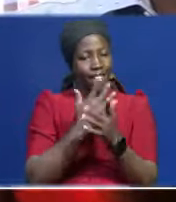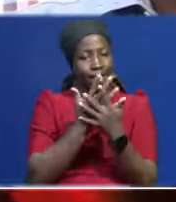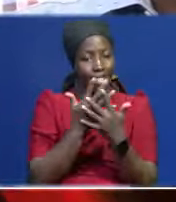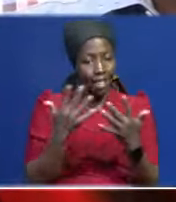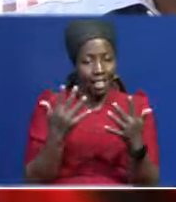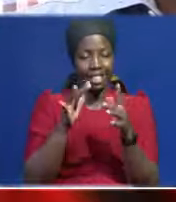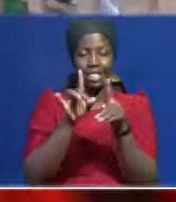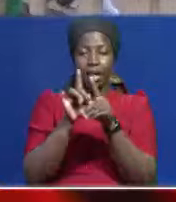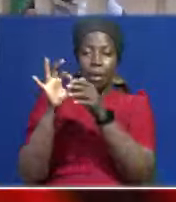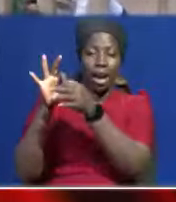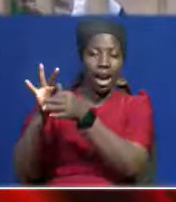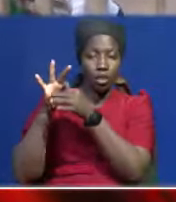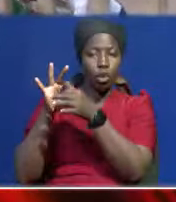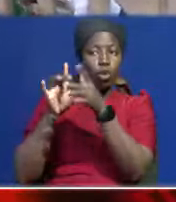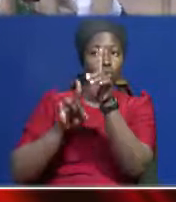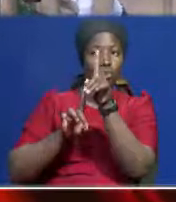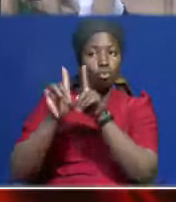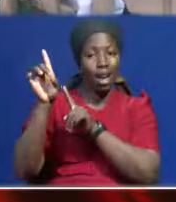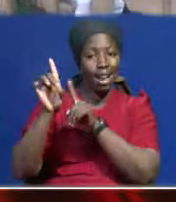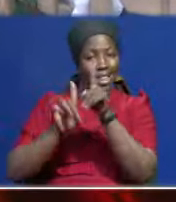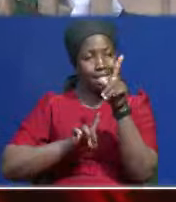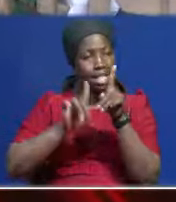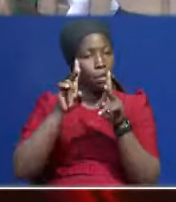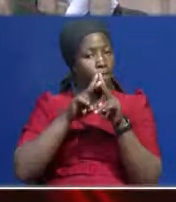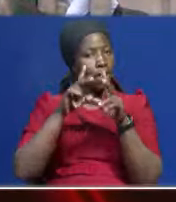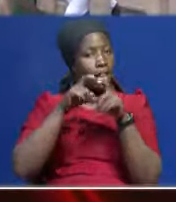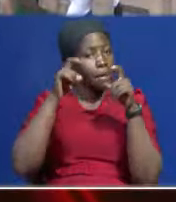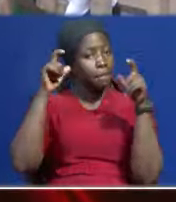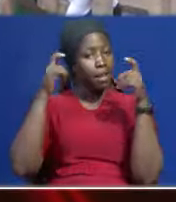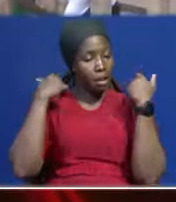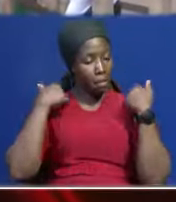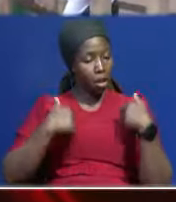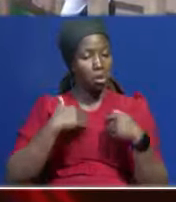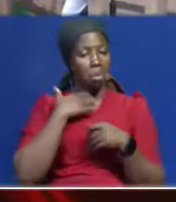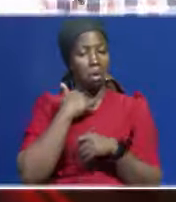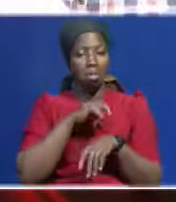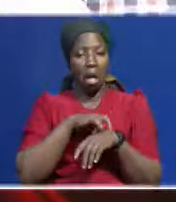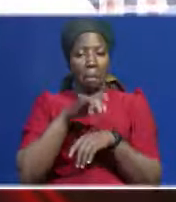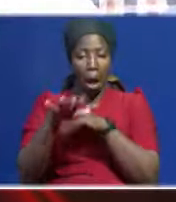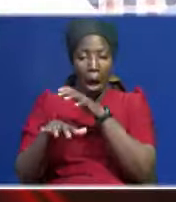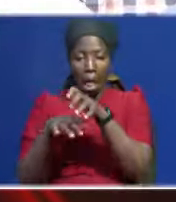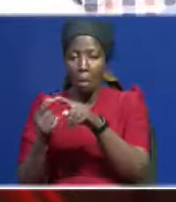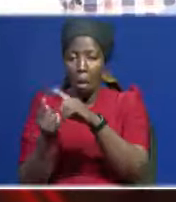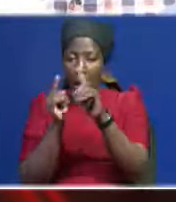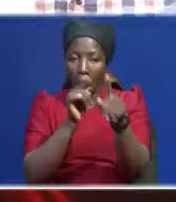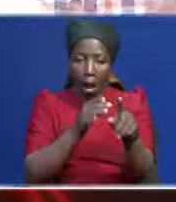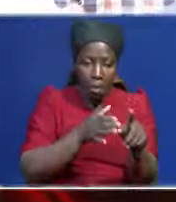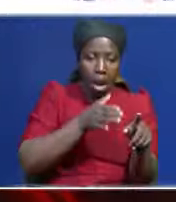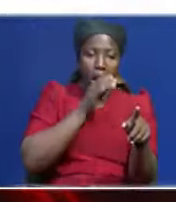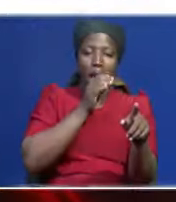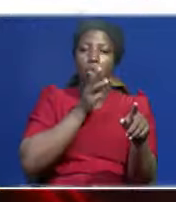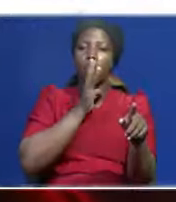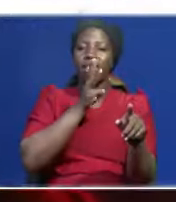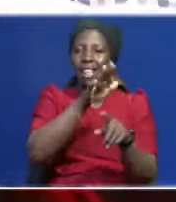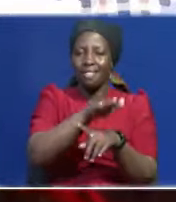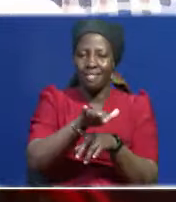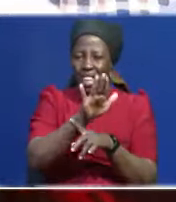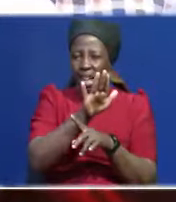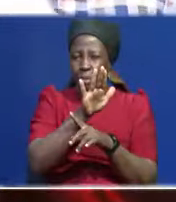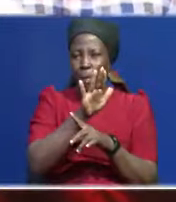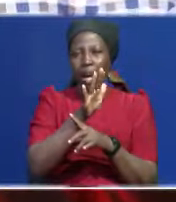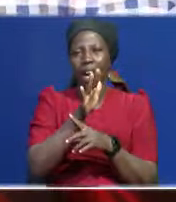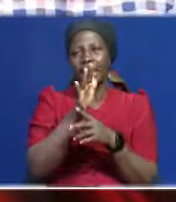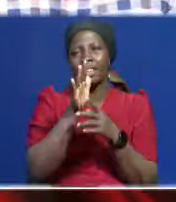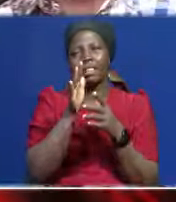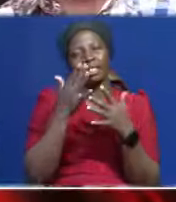cultural tourism is very big. Staki wanyama wakija kunywa maji kwenu, staki wanyama wako na mahali pa kunywa